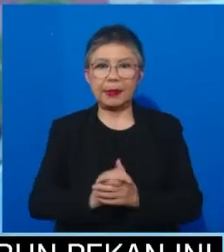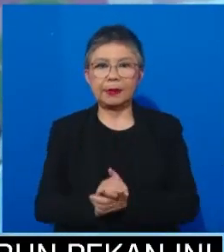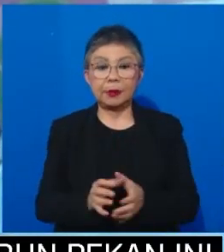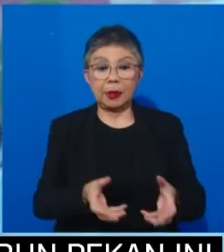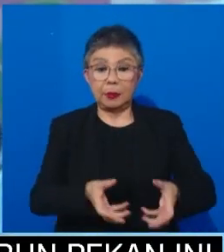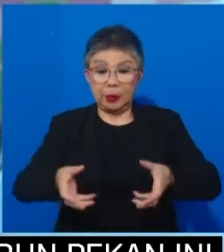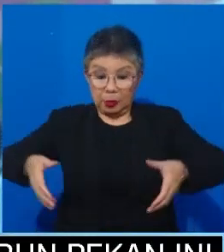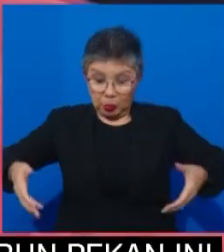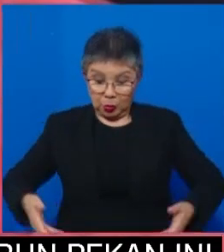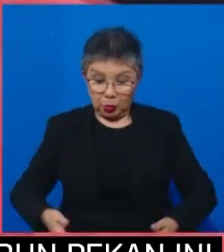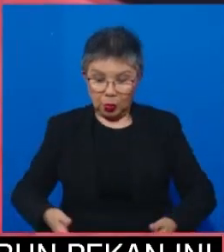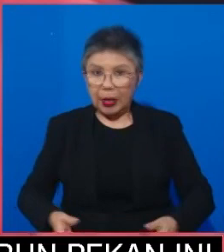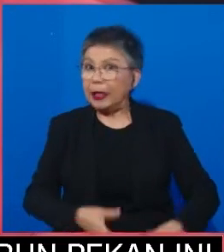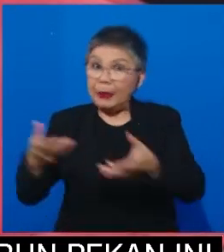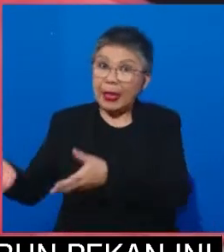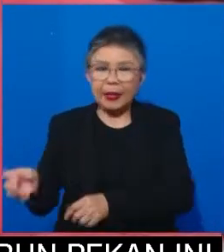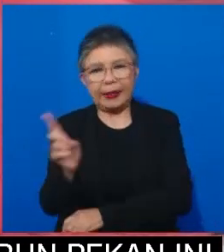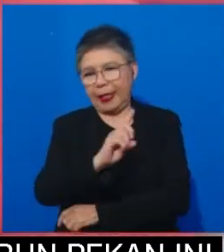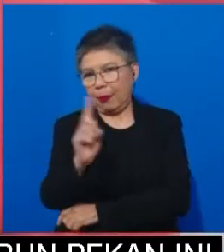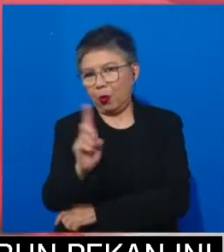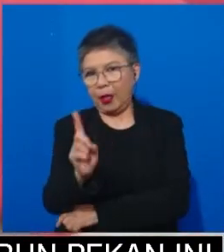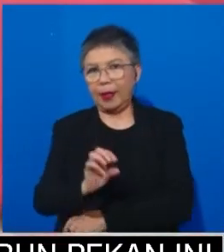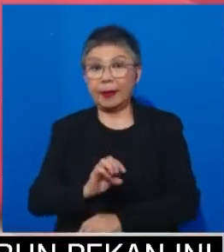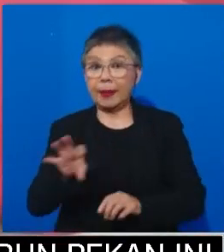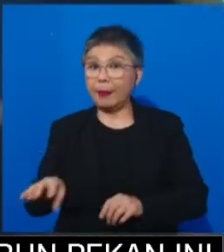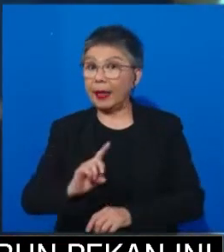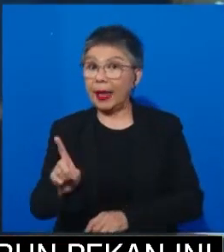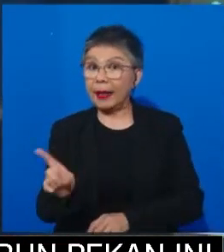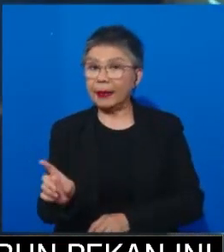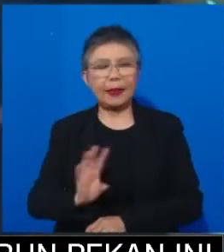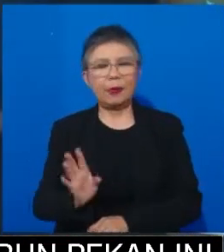liang tidak boleh dipindahkan lagi ke tempat lain.